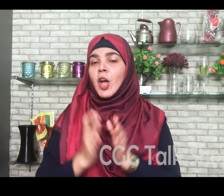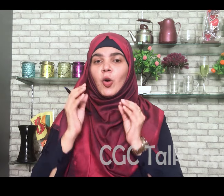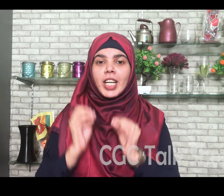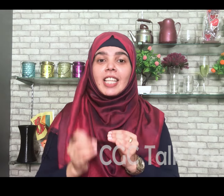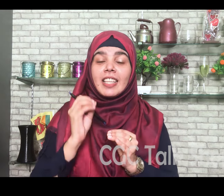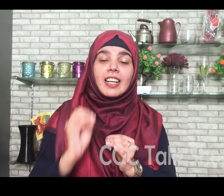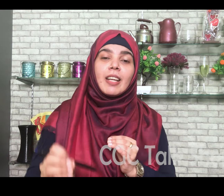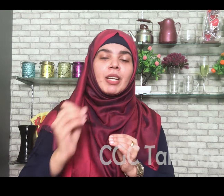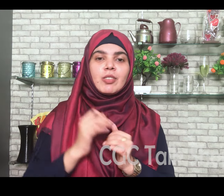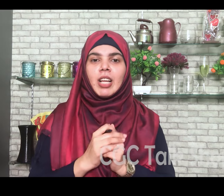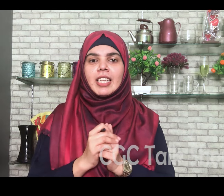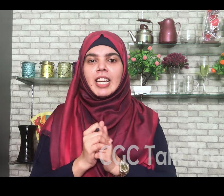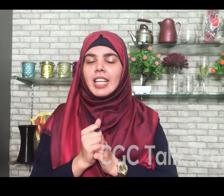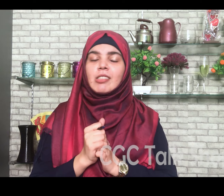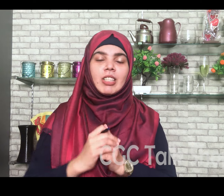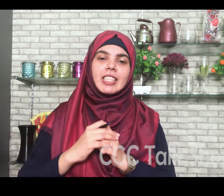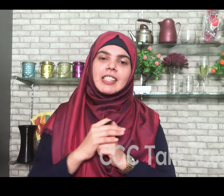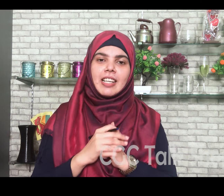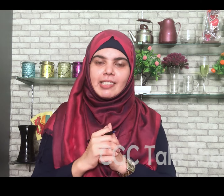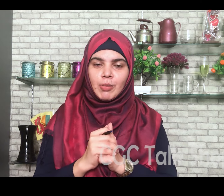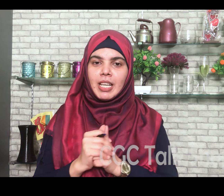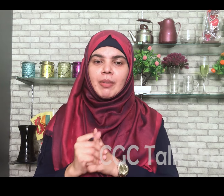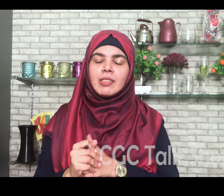சொல்லாதீங்க, கோட்டா திரு